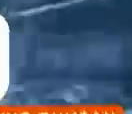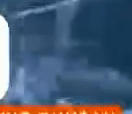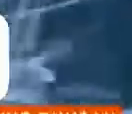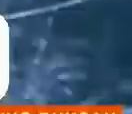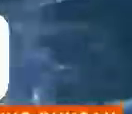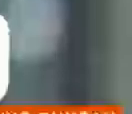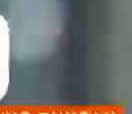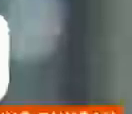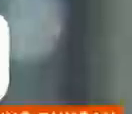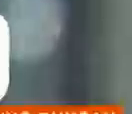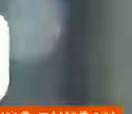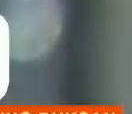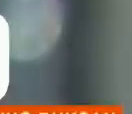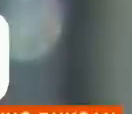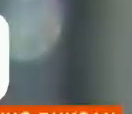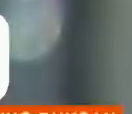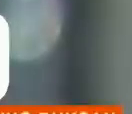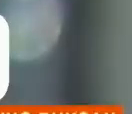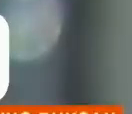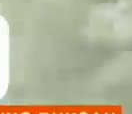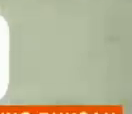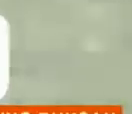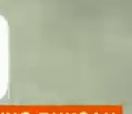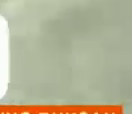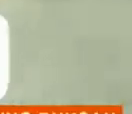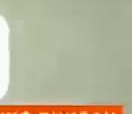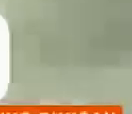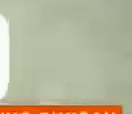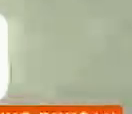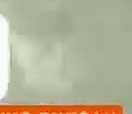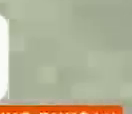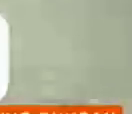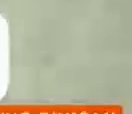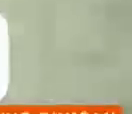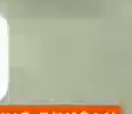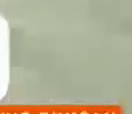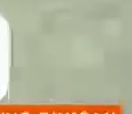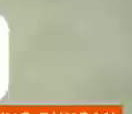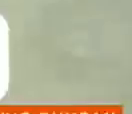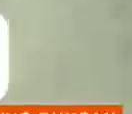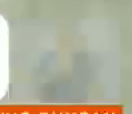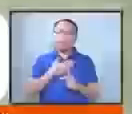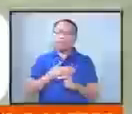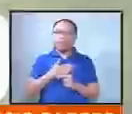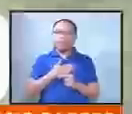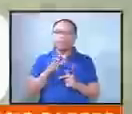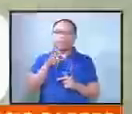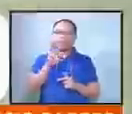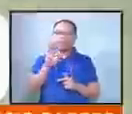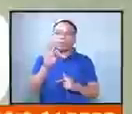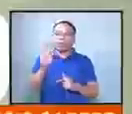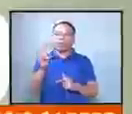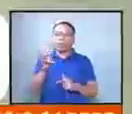ng water concessionaires na ang gobyerno naman ang gumawa ng concession agreement at pinresenta na lamang ito sa mga gustong magbid noong 1997. Ang